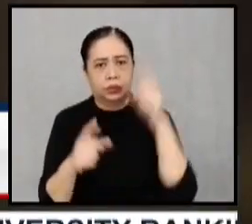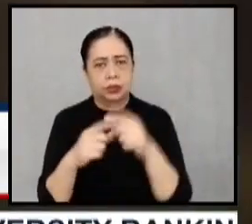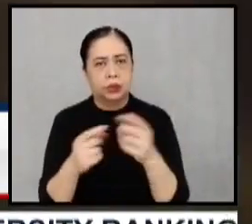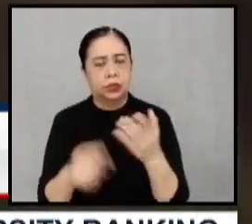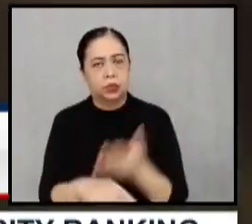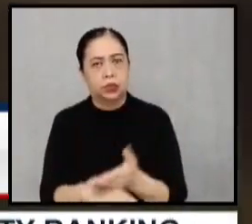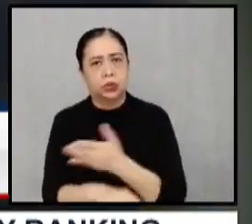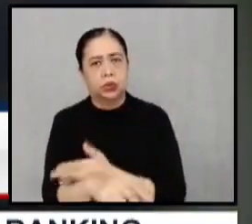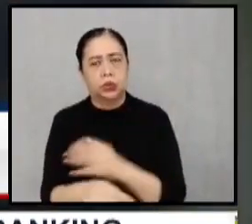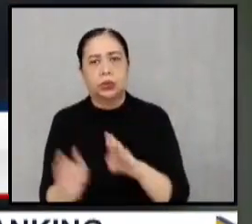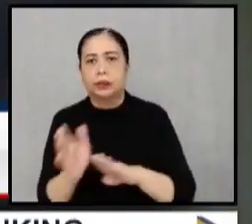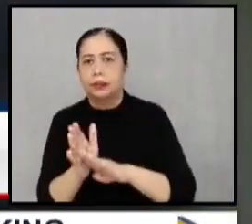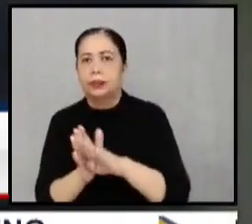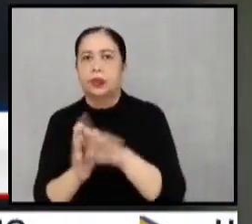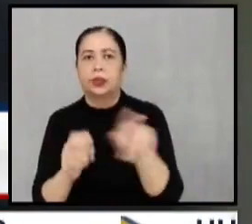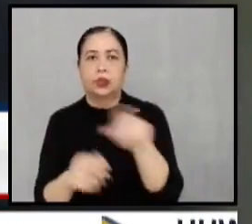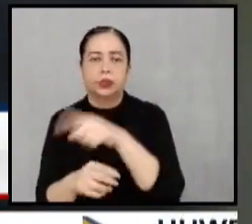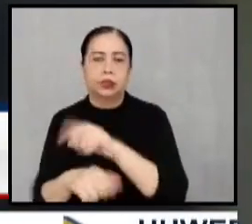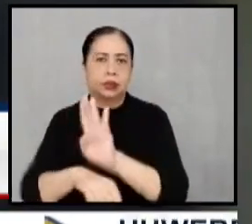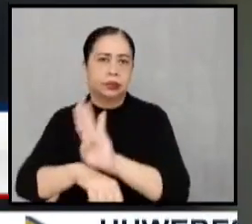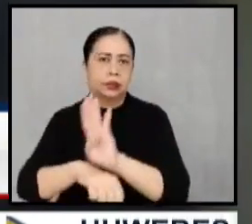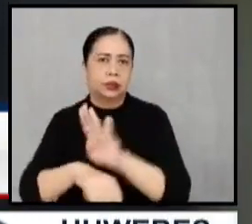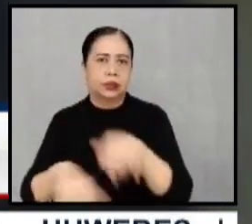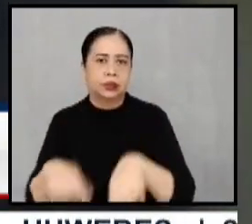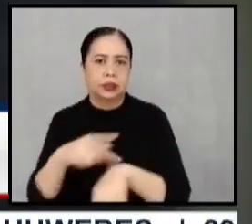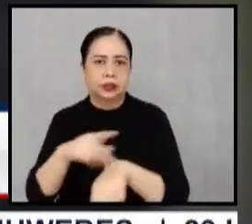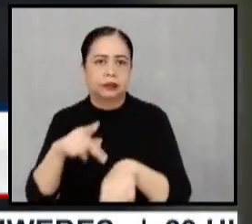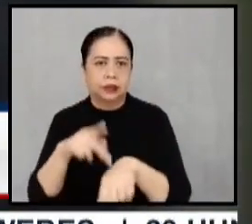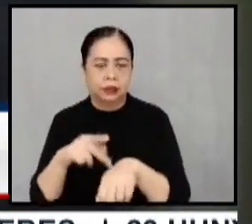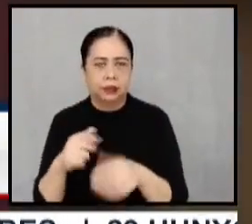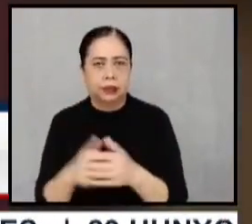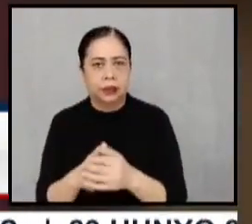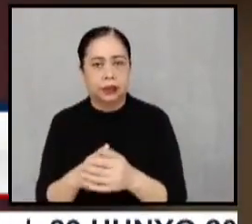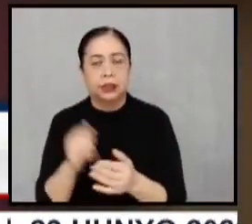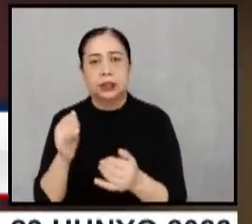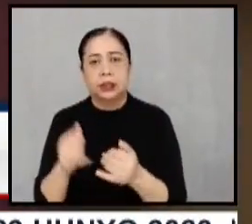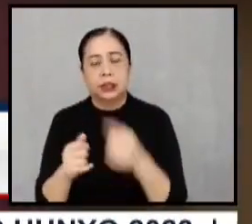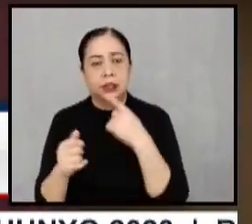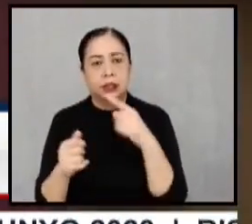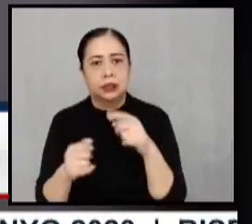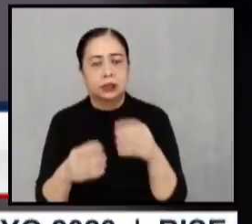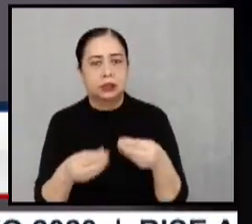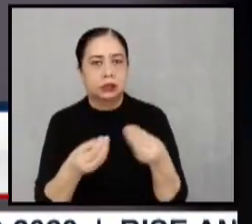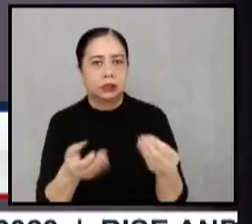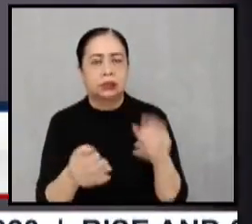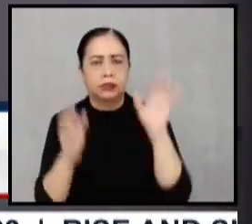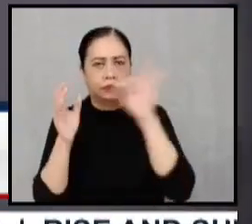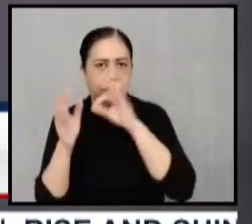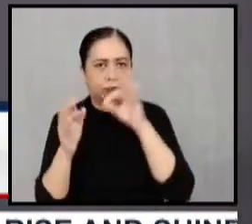sa sitwasyon ng pagninegosyo sa Pilipinas. Sa huli pa ang mga manggagawang Pilipino rin kasi ang